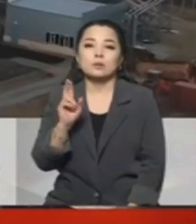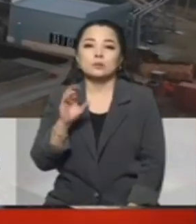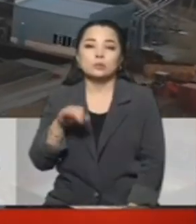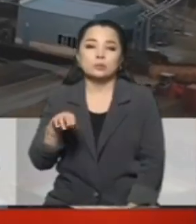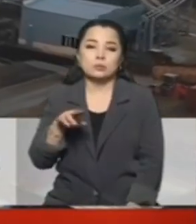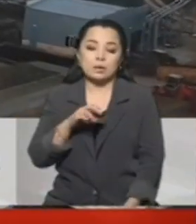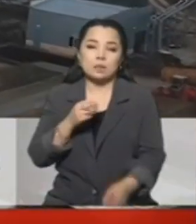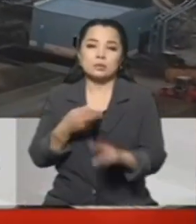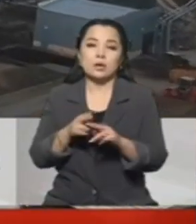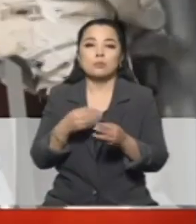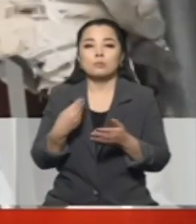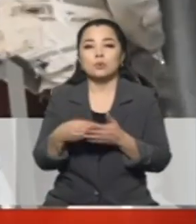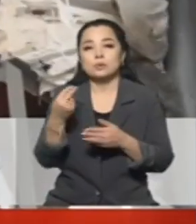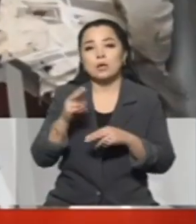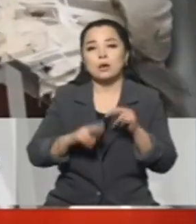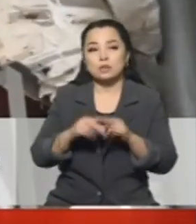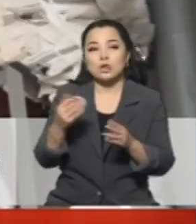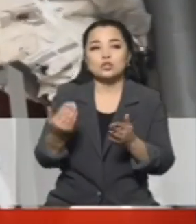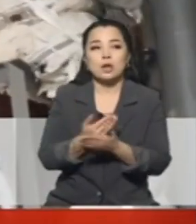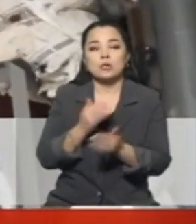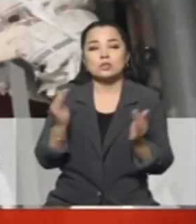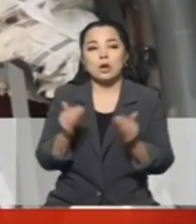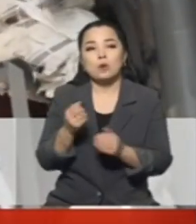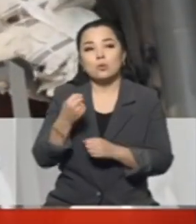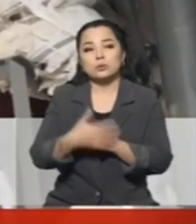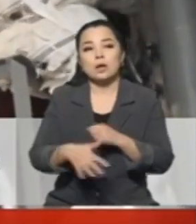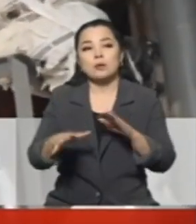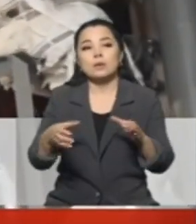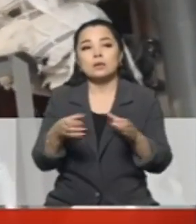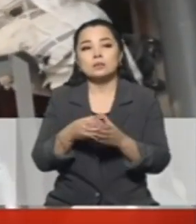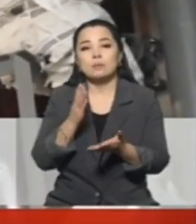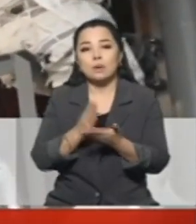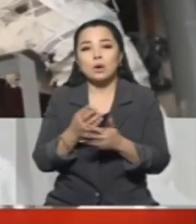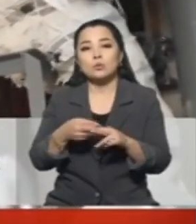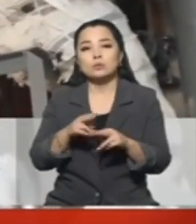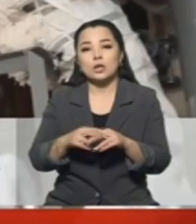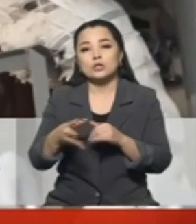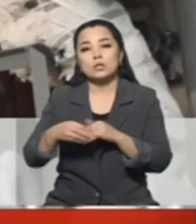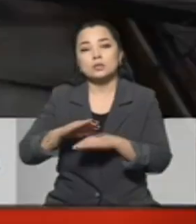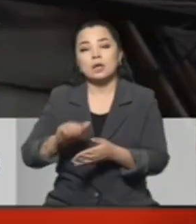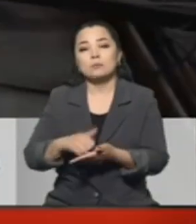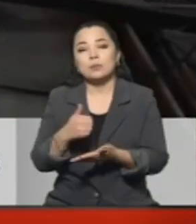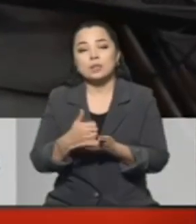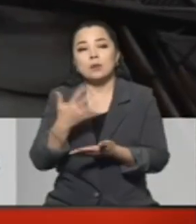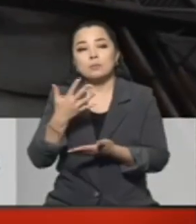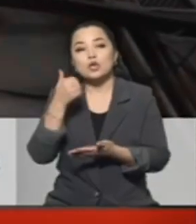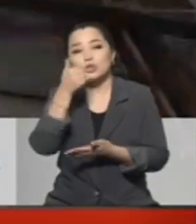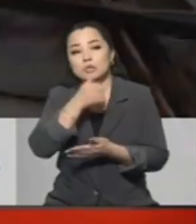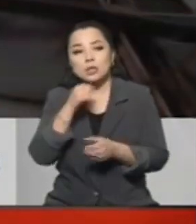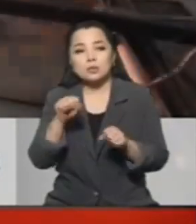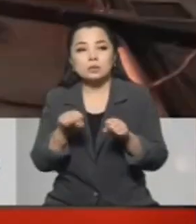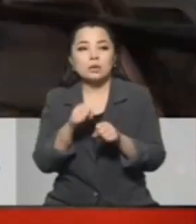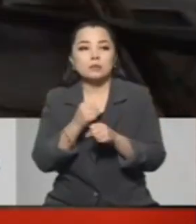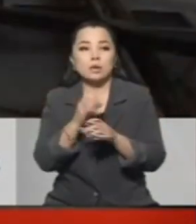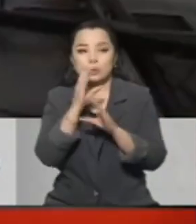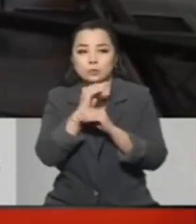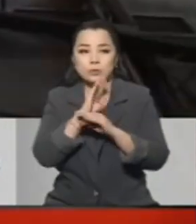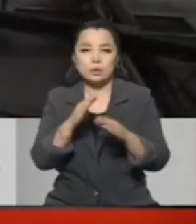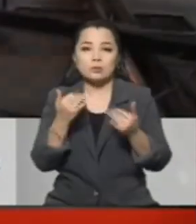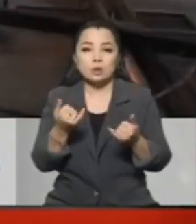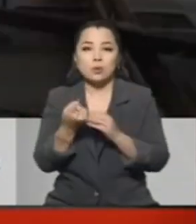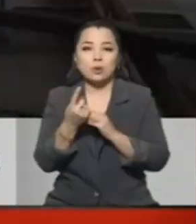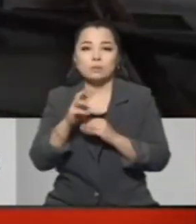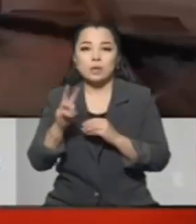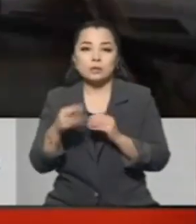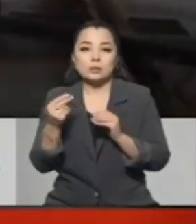Ақсуда бюджет қаржысына салынған жаңа шағын жылу орталығы бар, бірақ соны жергілікті билік 5 жылдан бері іске қоса алмай отыр. Яғни